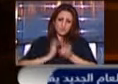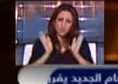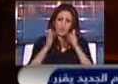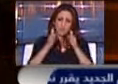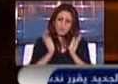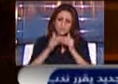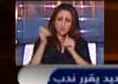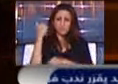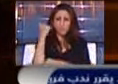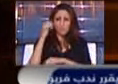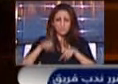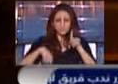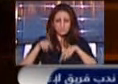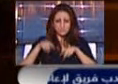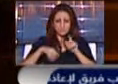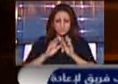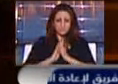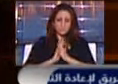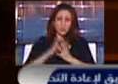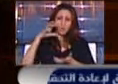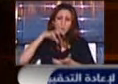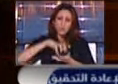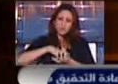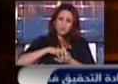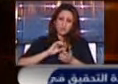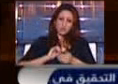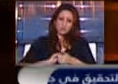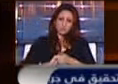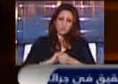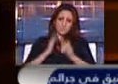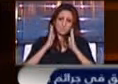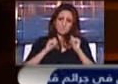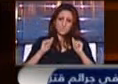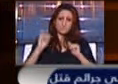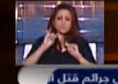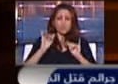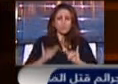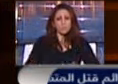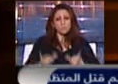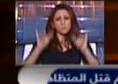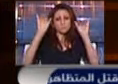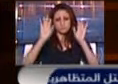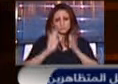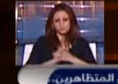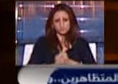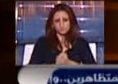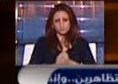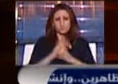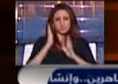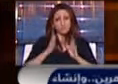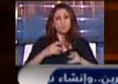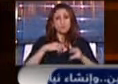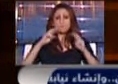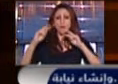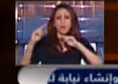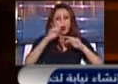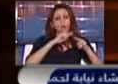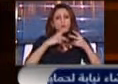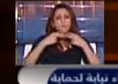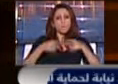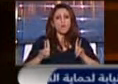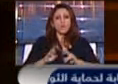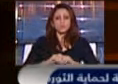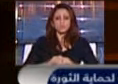الاحزاب والقوى السياسيه والوطنيه عن ذلك. احنا عاوزين مصر تعدي وما عندناش مانع لاي حوار. انما ما ينفعش حوار